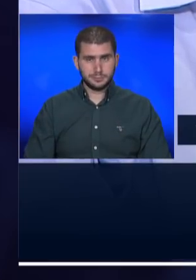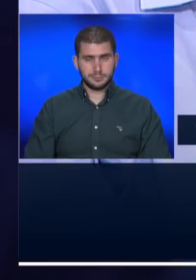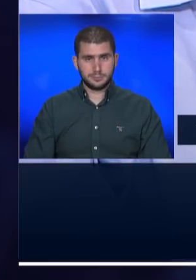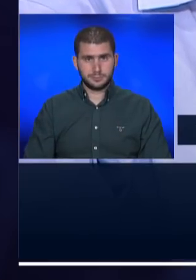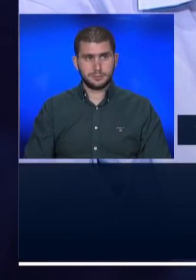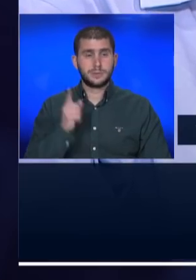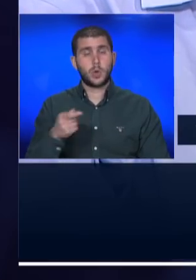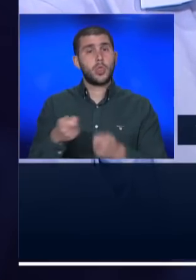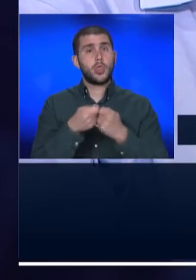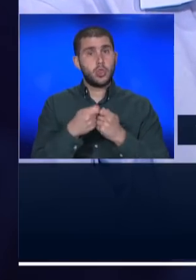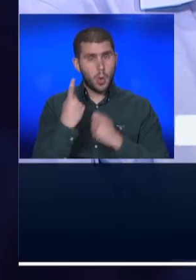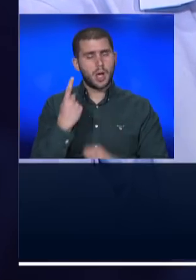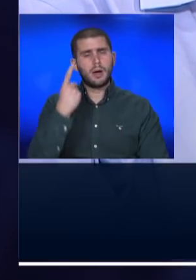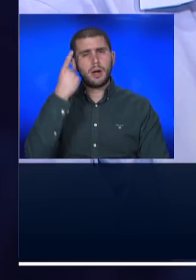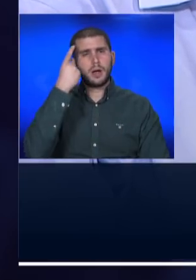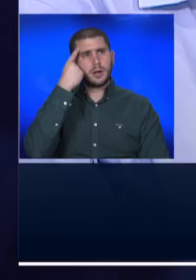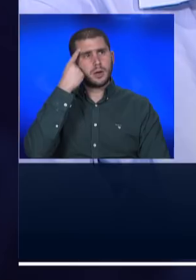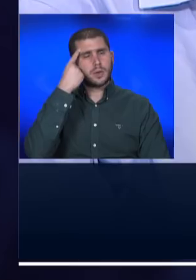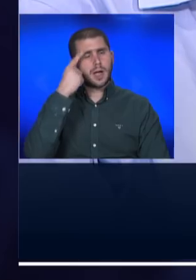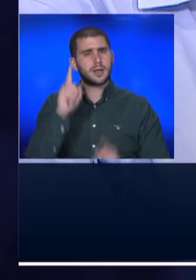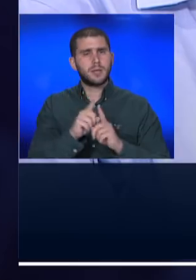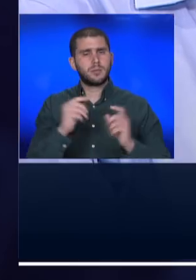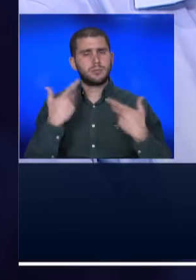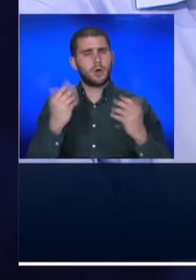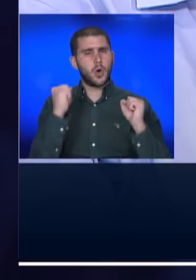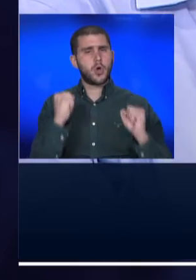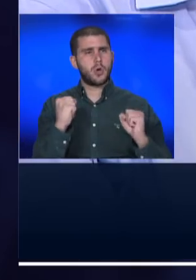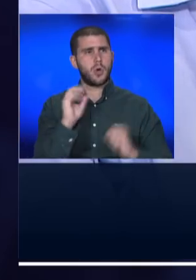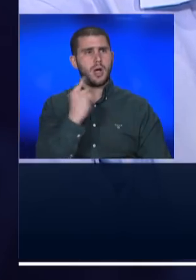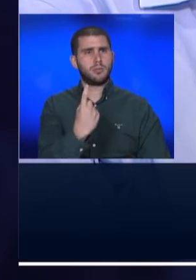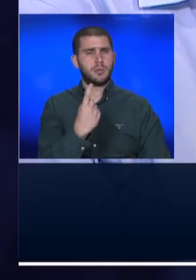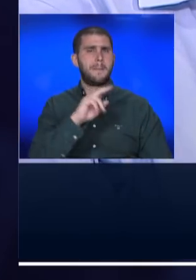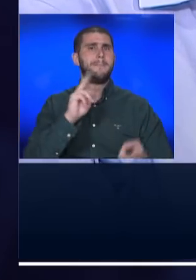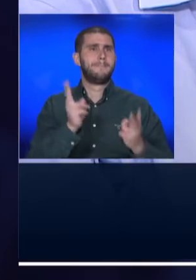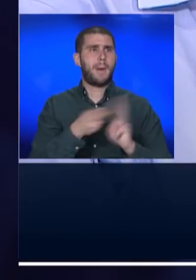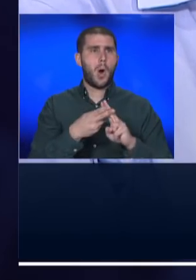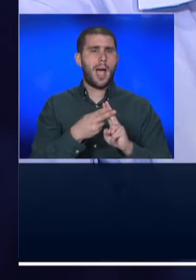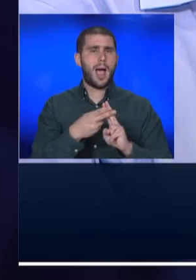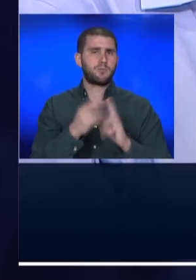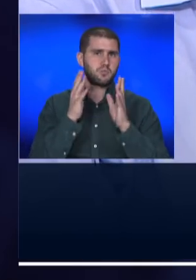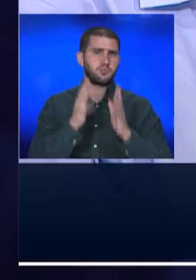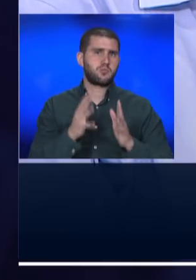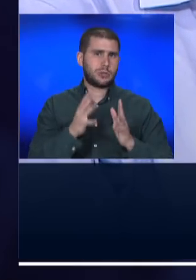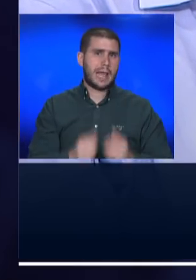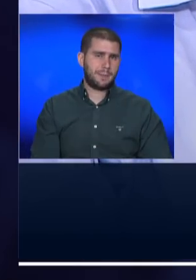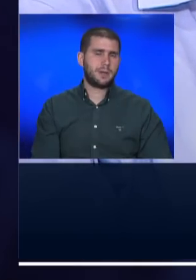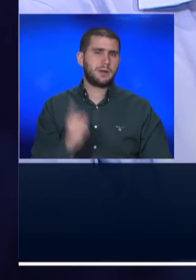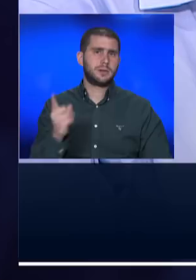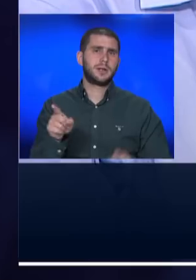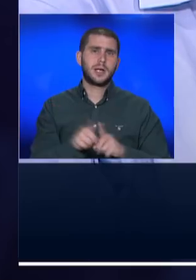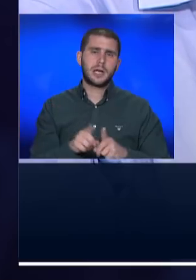ידעה למצב אותה, את עצמה בעולם המוסלמי כשחקן,